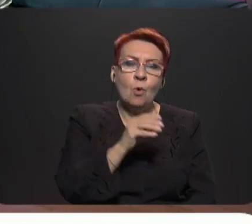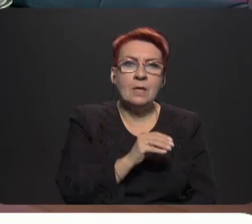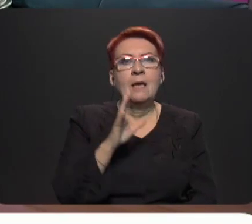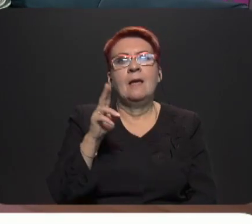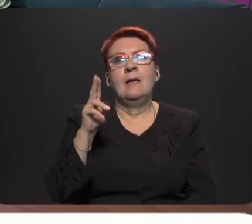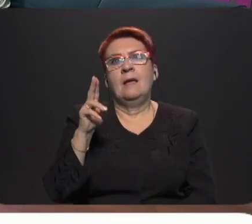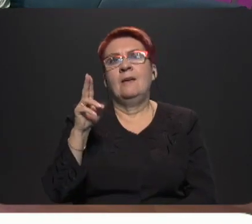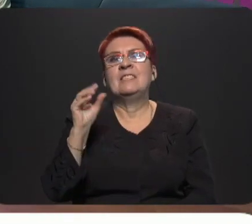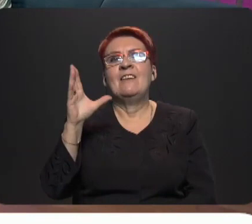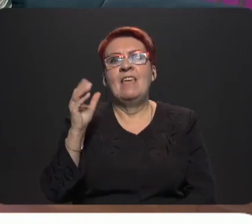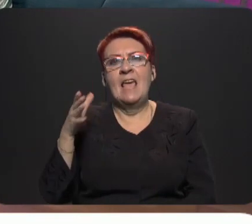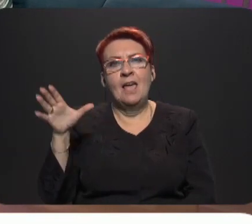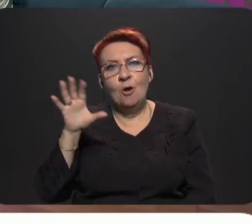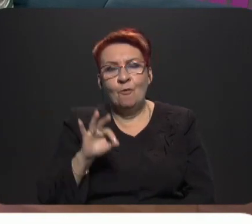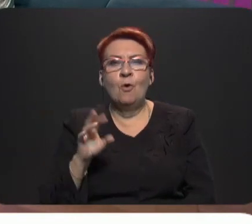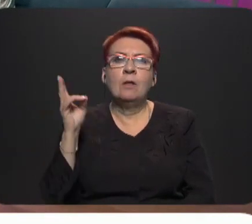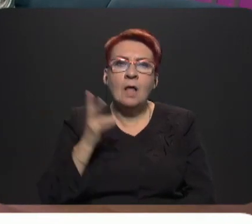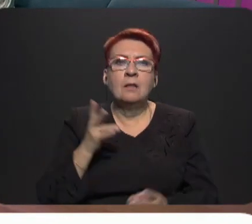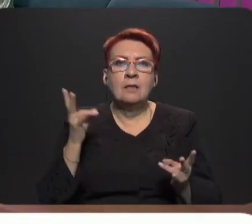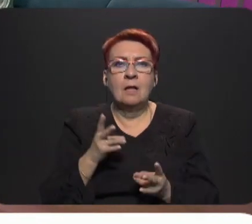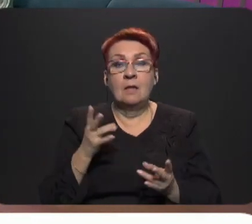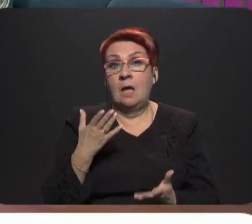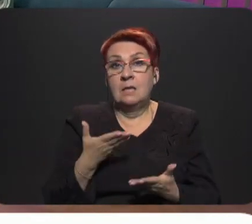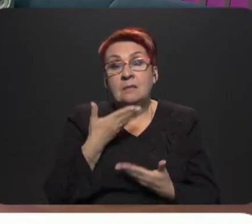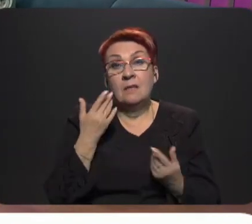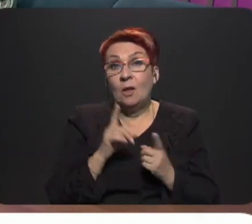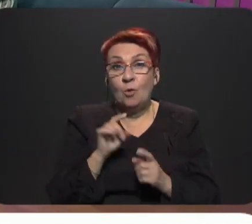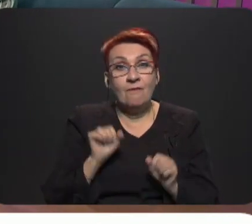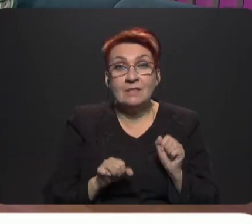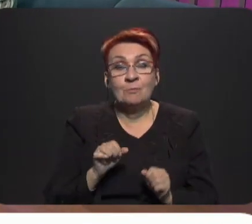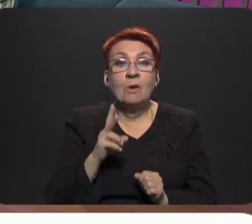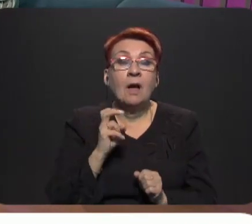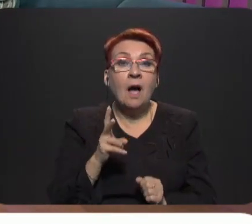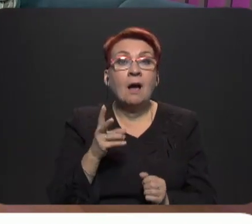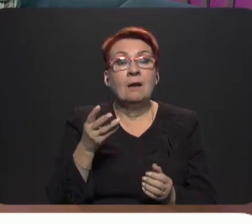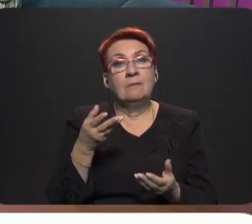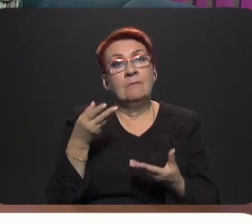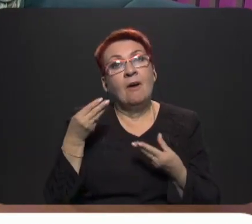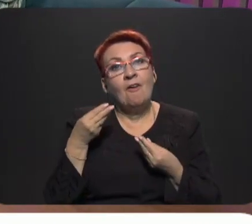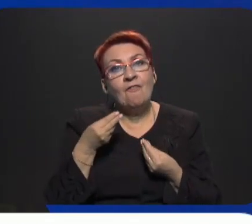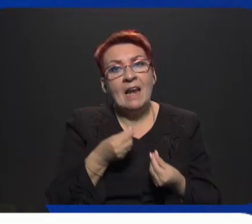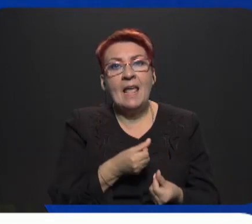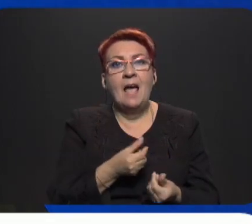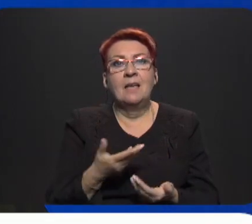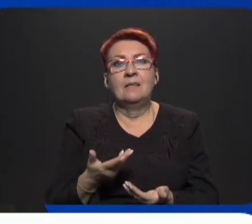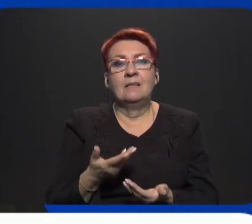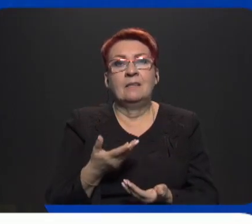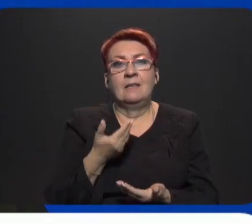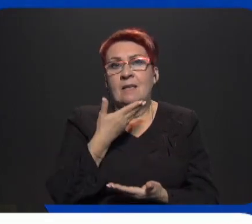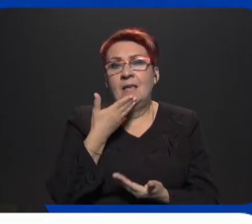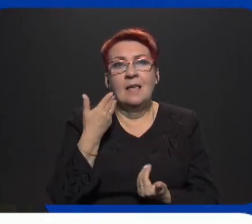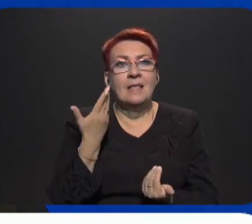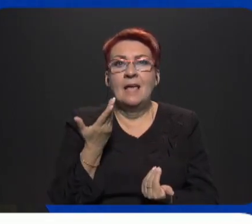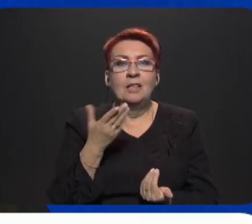чтобы помолиться и попросить о своем сокровенном. А если нет такой возможности, как влияет или нет пребывания и молитва в